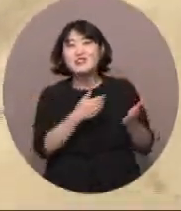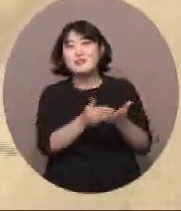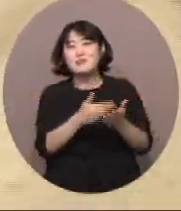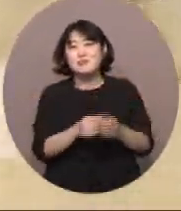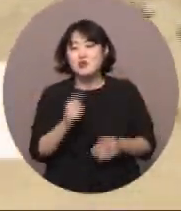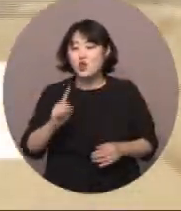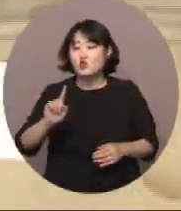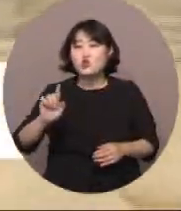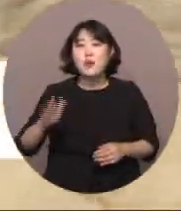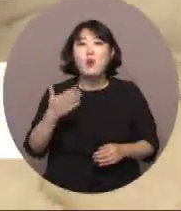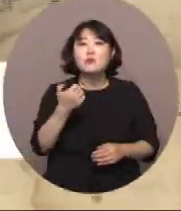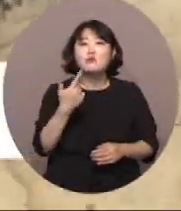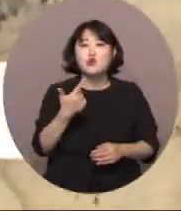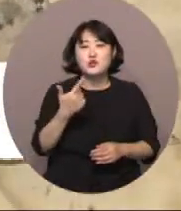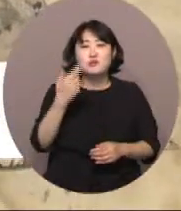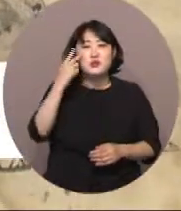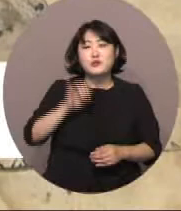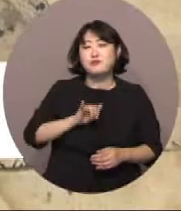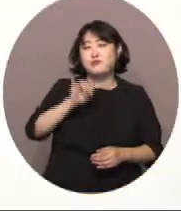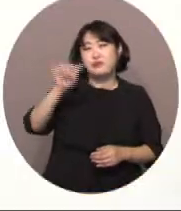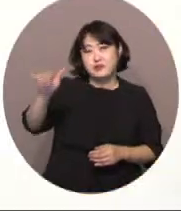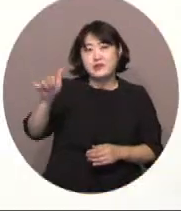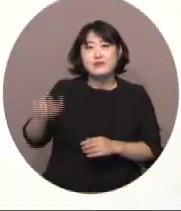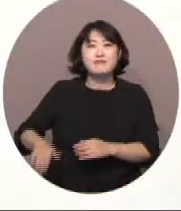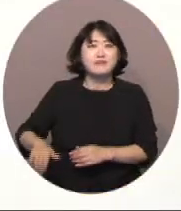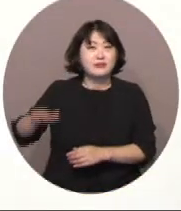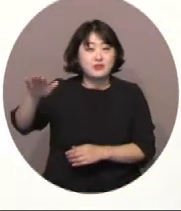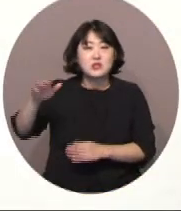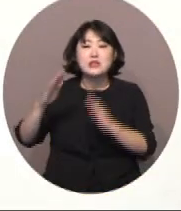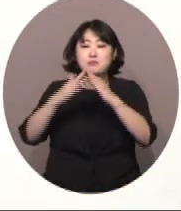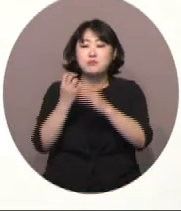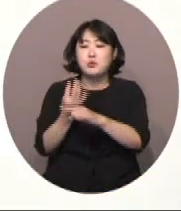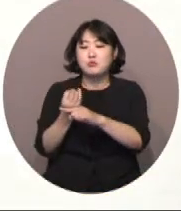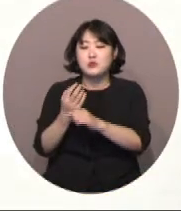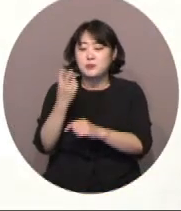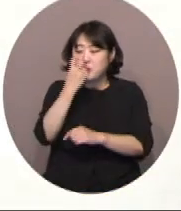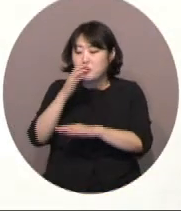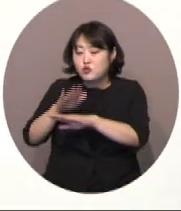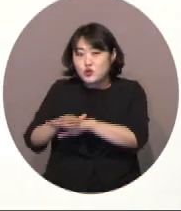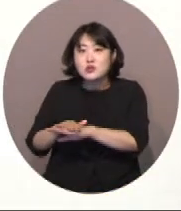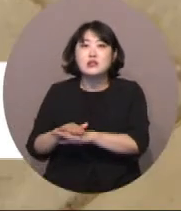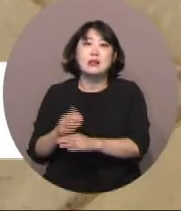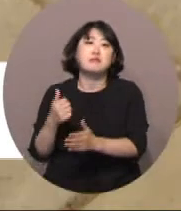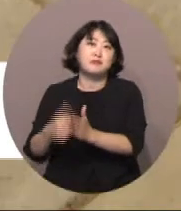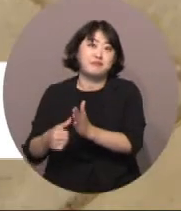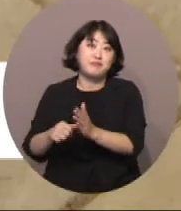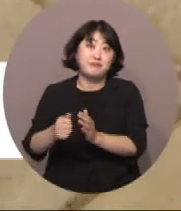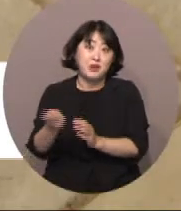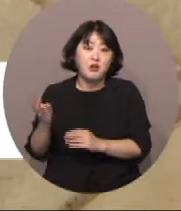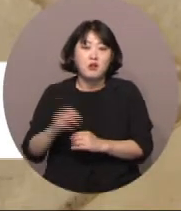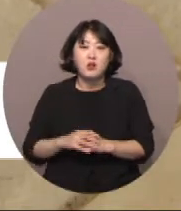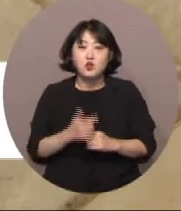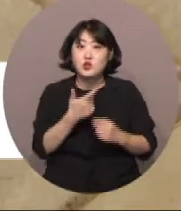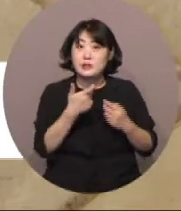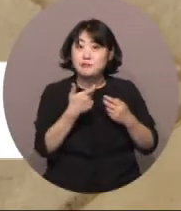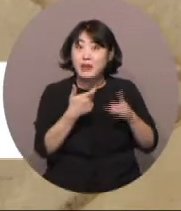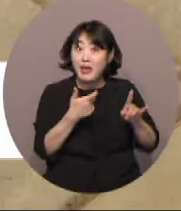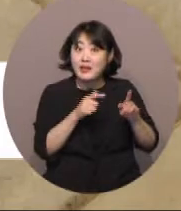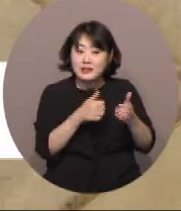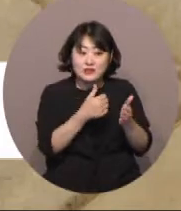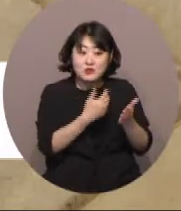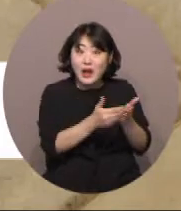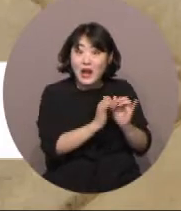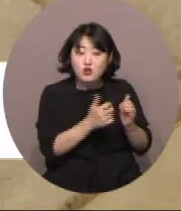1956년 미국으로 건너간 김대영 씨가 가보로 보관해온 문화재급 작품인데, 겸재가 60대에 사용한 붉은 인장